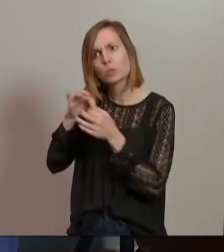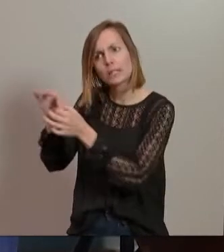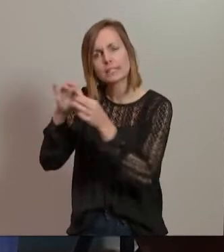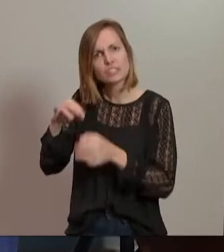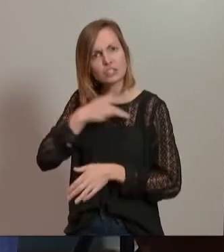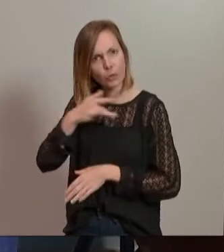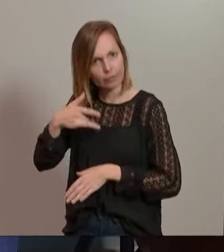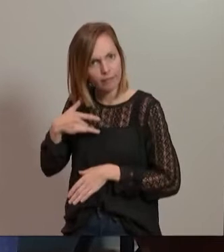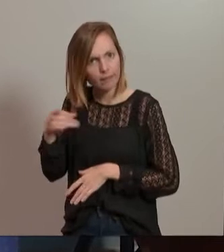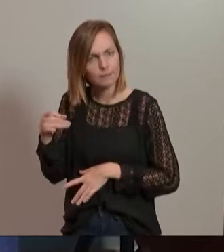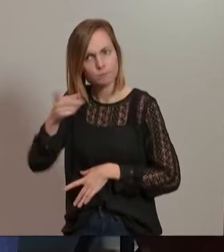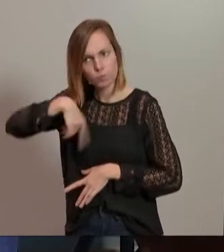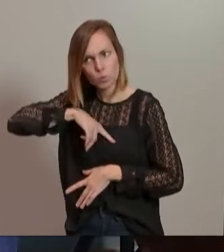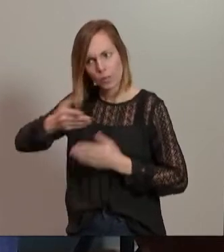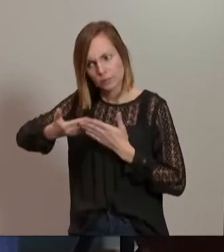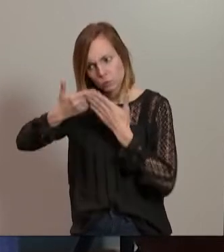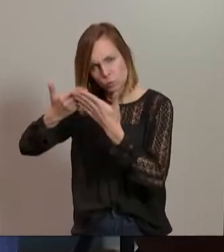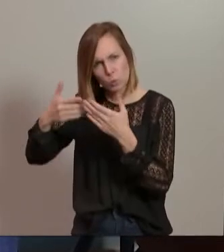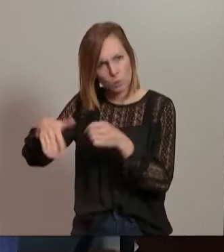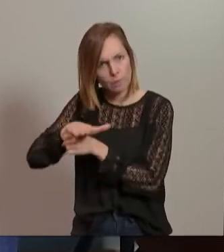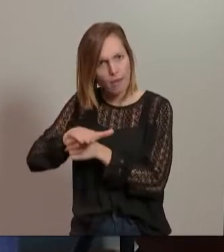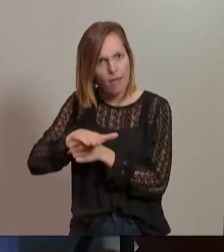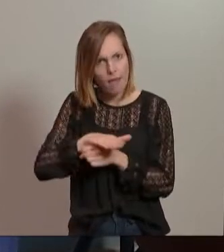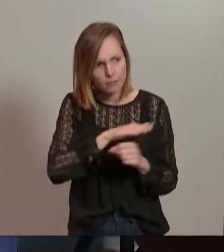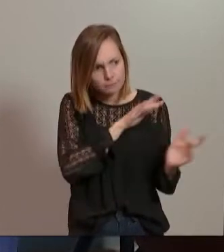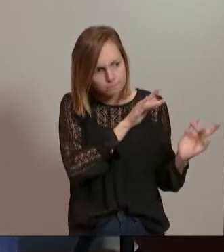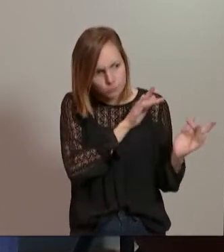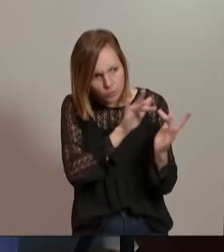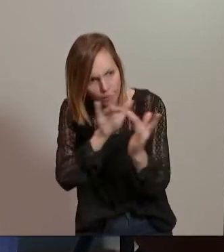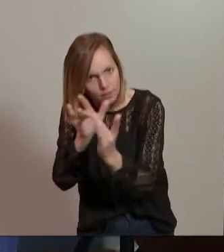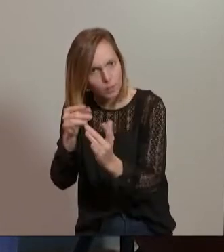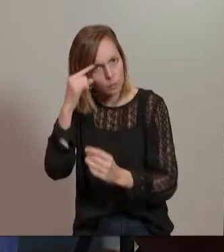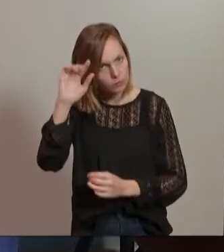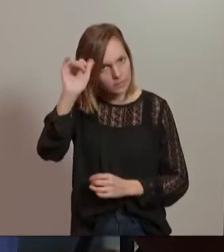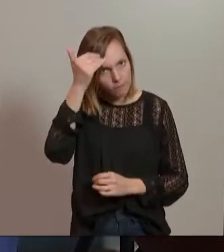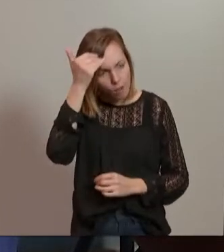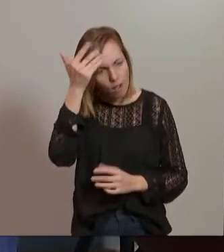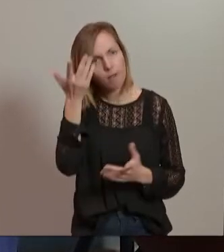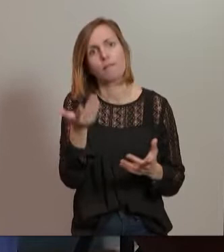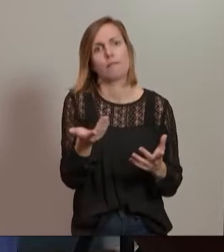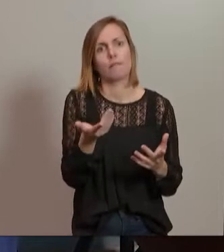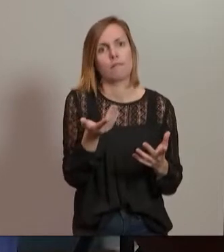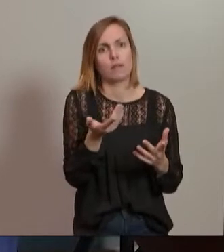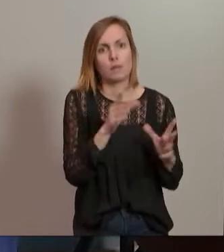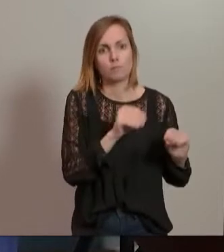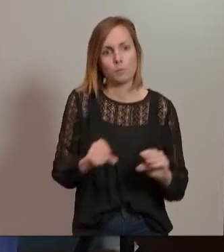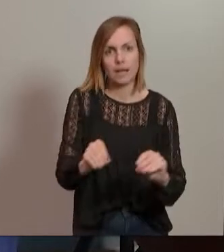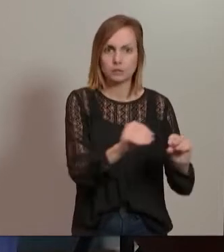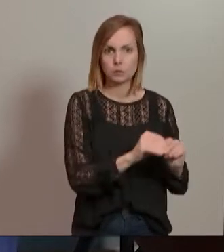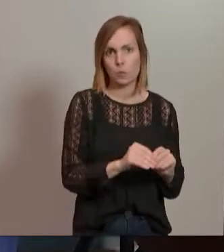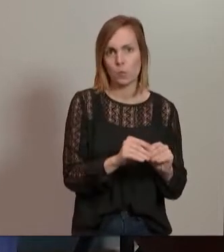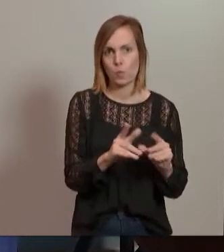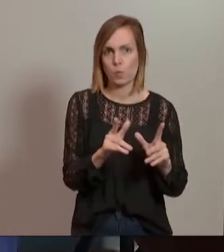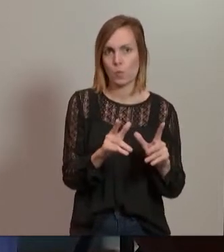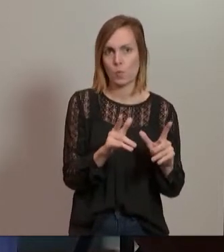on a procédé à des études relativement complètes auprès des organismes pour connaître l'état exact de la population médicale